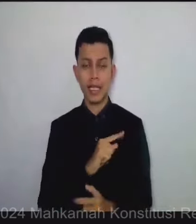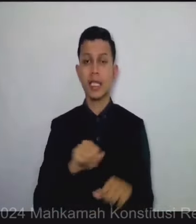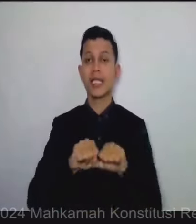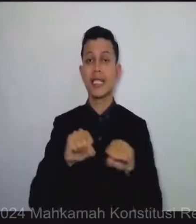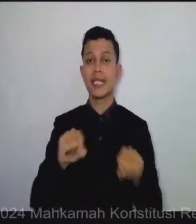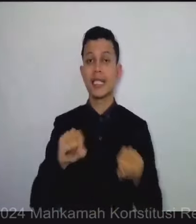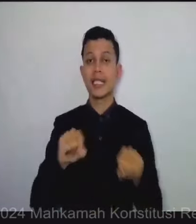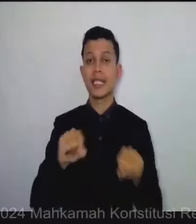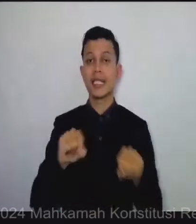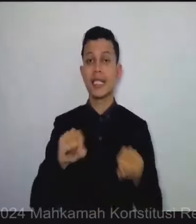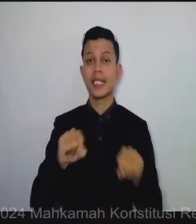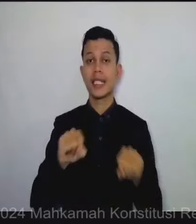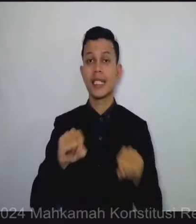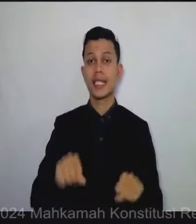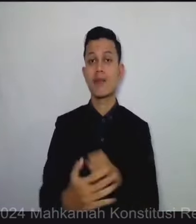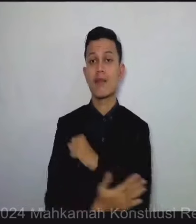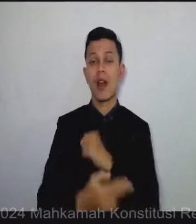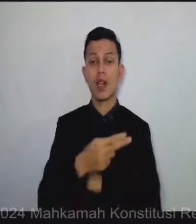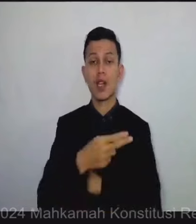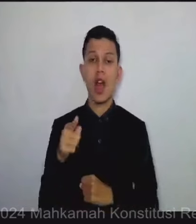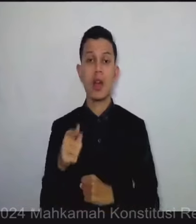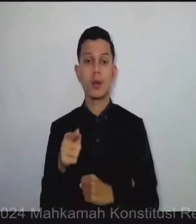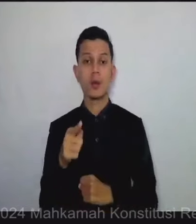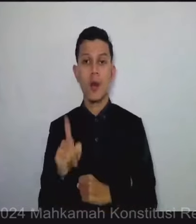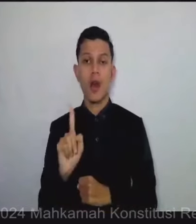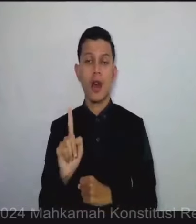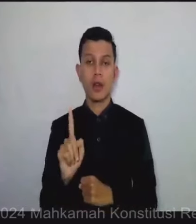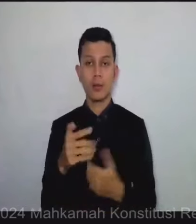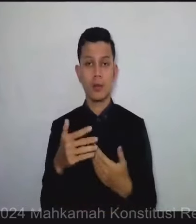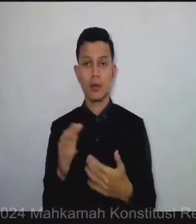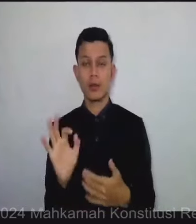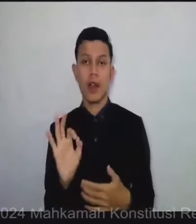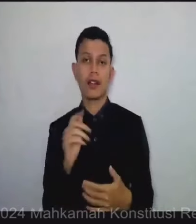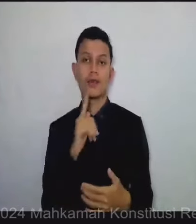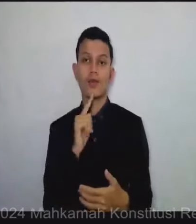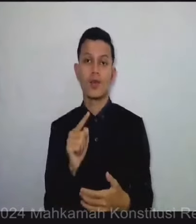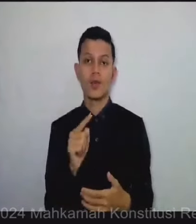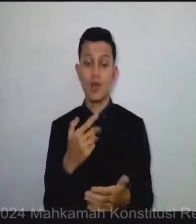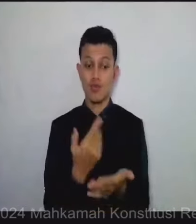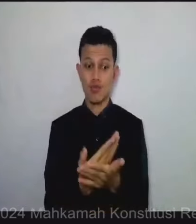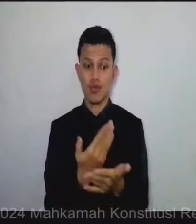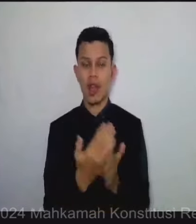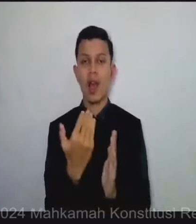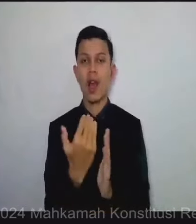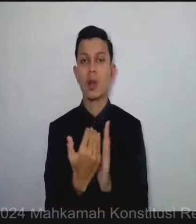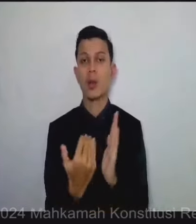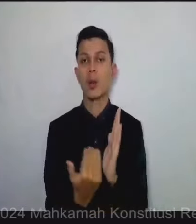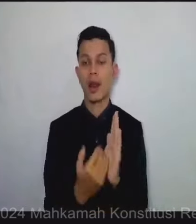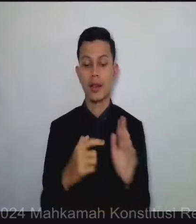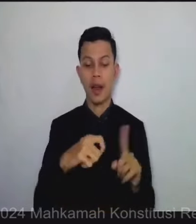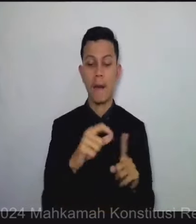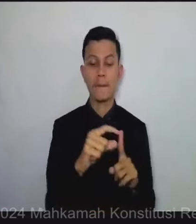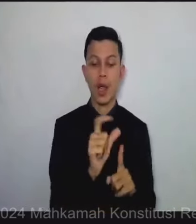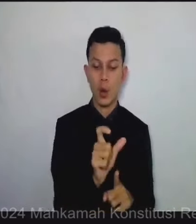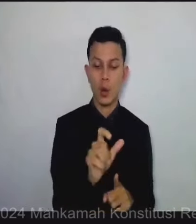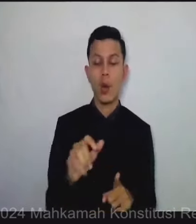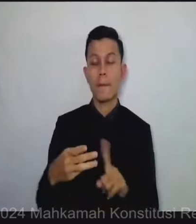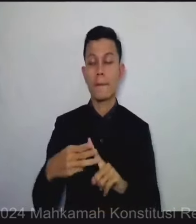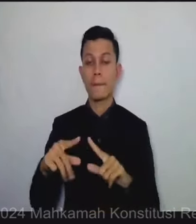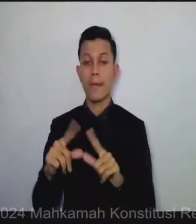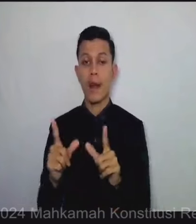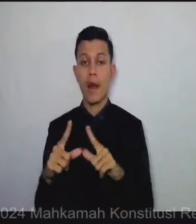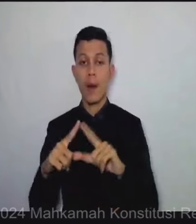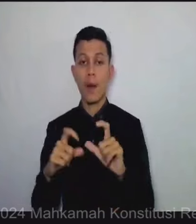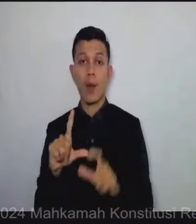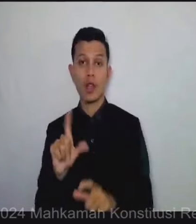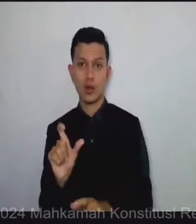di mengadopsi atau menerima doktrin dimaksud buktinya secara normatif proses pengisian anggota KPU dan anggota babalsu dilakukan dengan melibatkan presiden